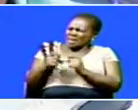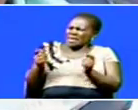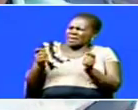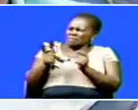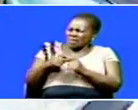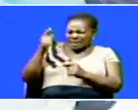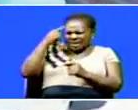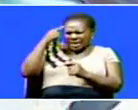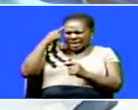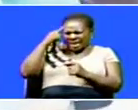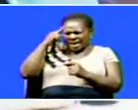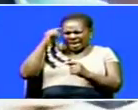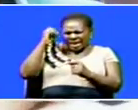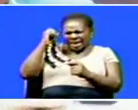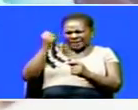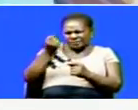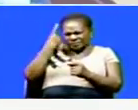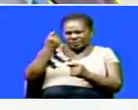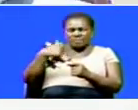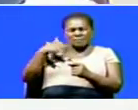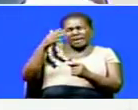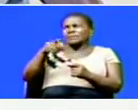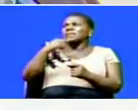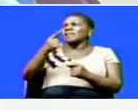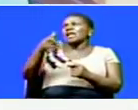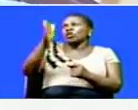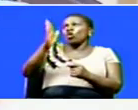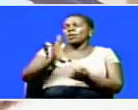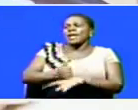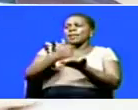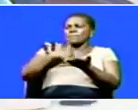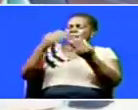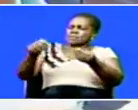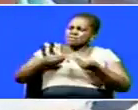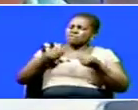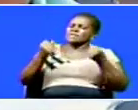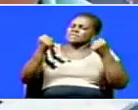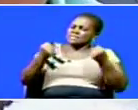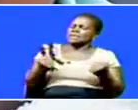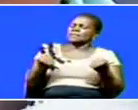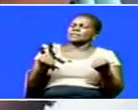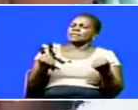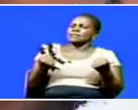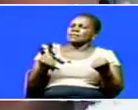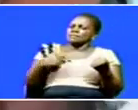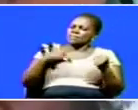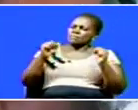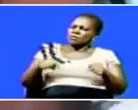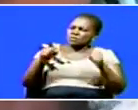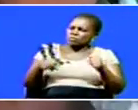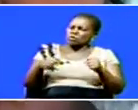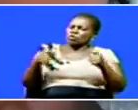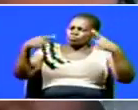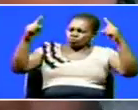moto, nikaambia Mungu nisaidie kwa vile nakojua. Unipe nguvu ndio niweze hii